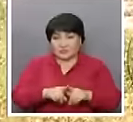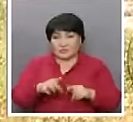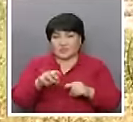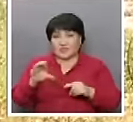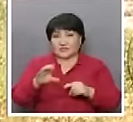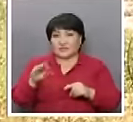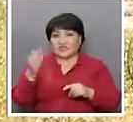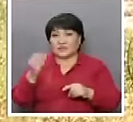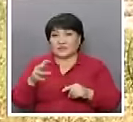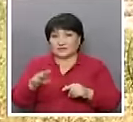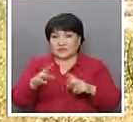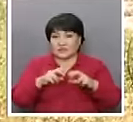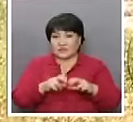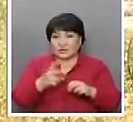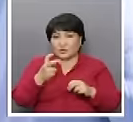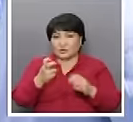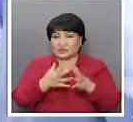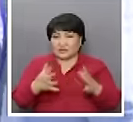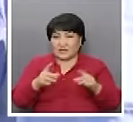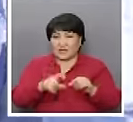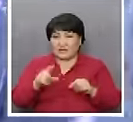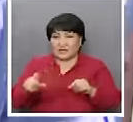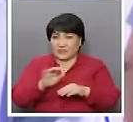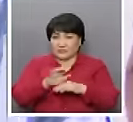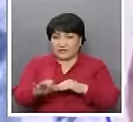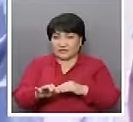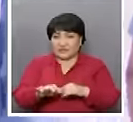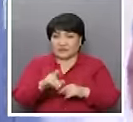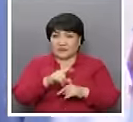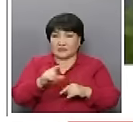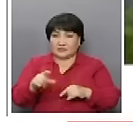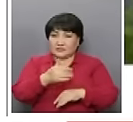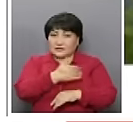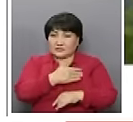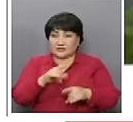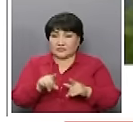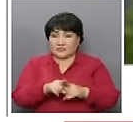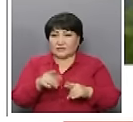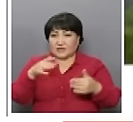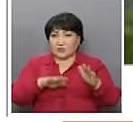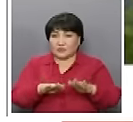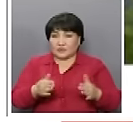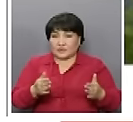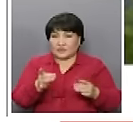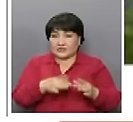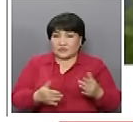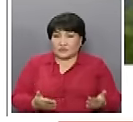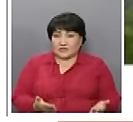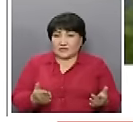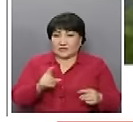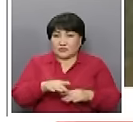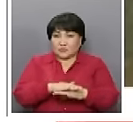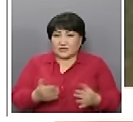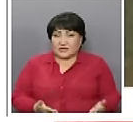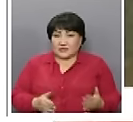іздестіру жұмыстарына 200-ден аса адам жұмылдырылған. Еріктілерге таулы аймақтарда тұратын тұрғындар жәрдемдесіп, оларды жылқылармен қамтамасыз